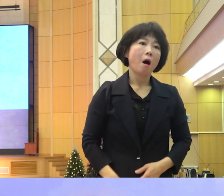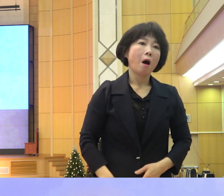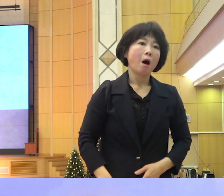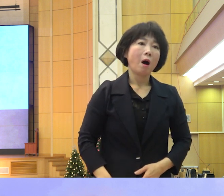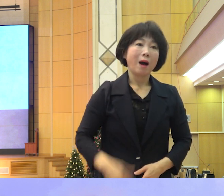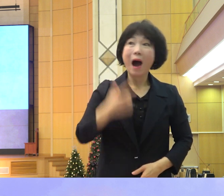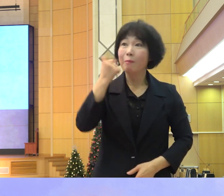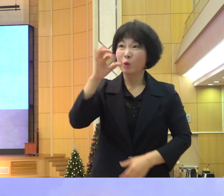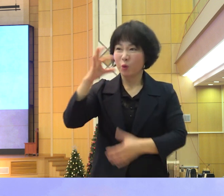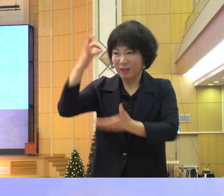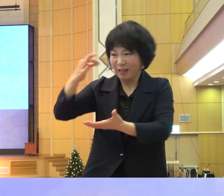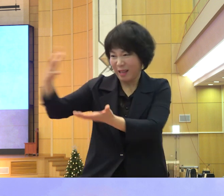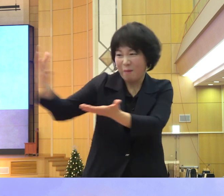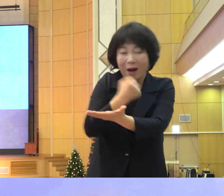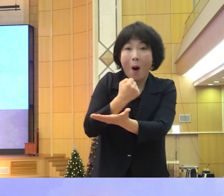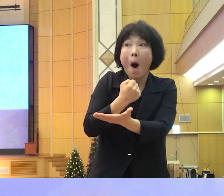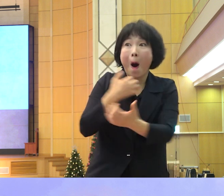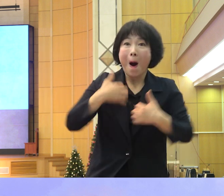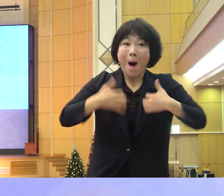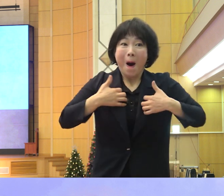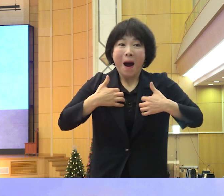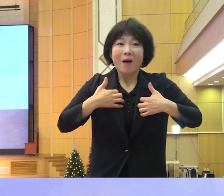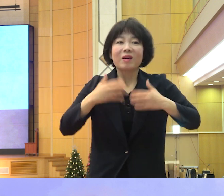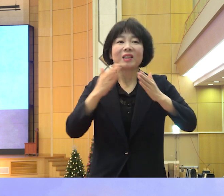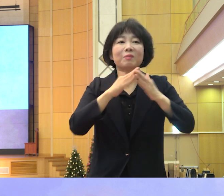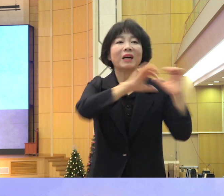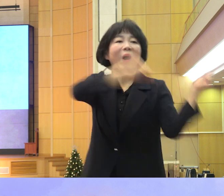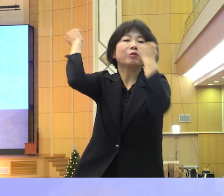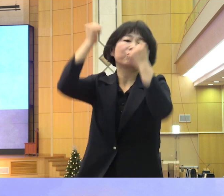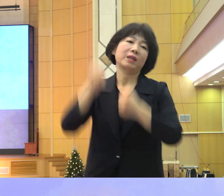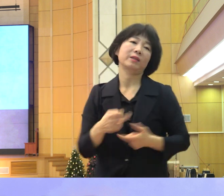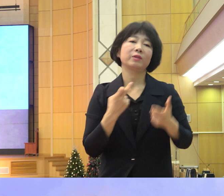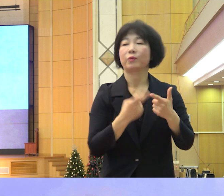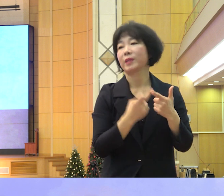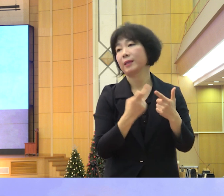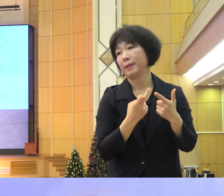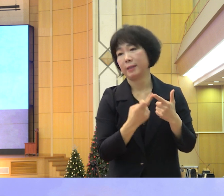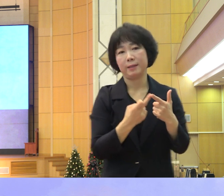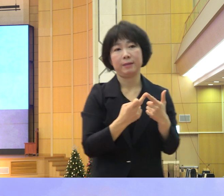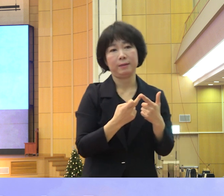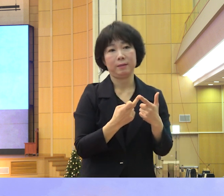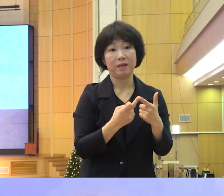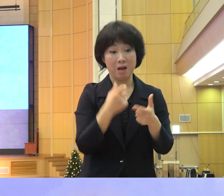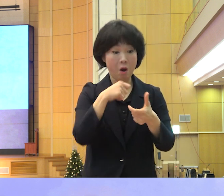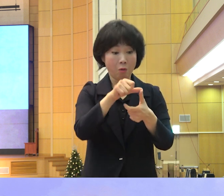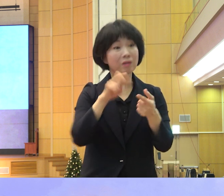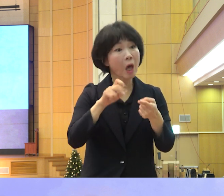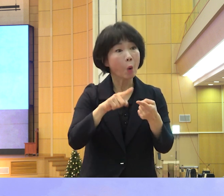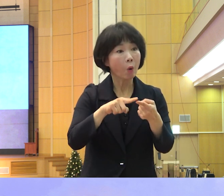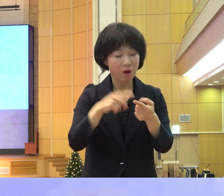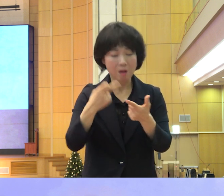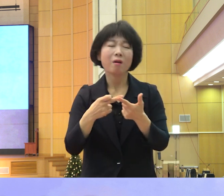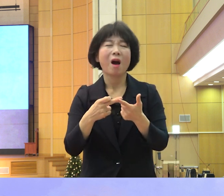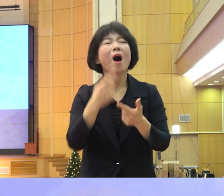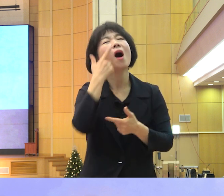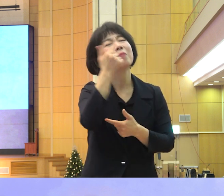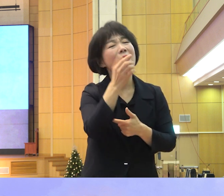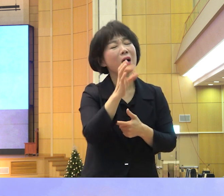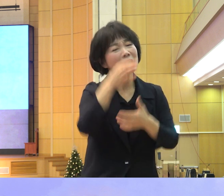열매 그거라도 좀 먹고 생명을 유지하려고. 그런데 그것도 하나 해결이 안 되다 보니까 돼지 먹는